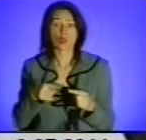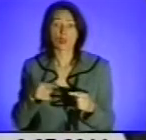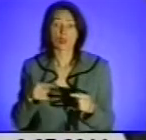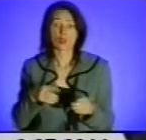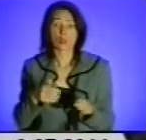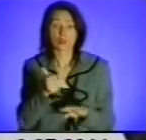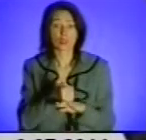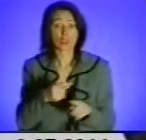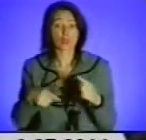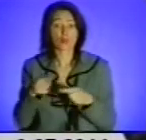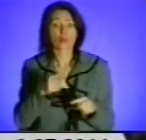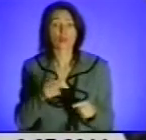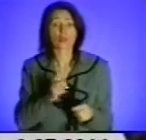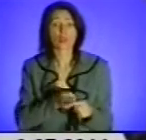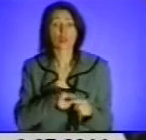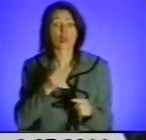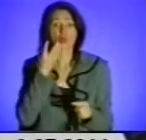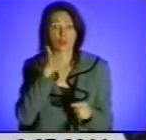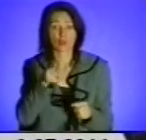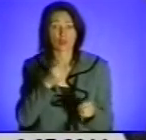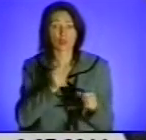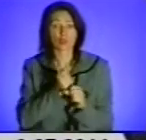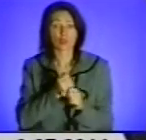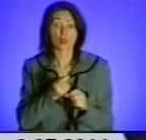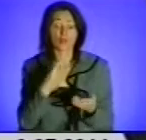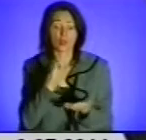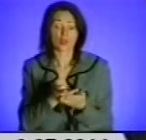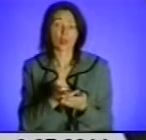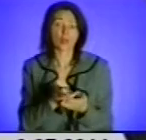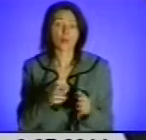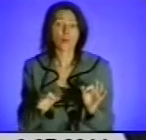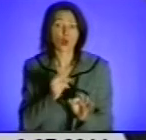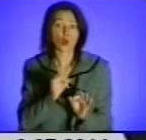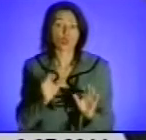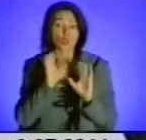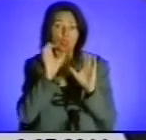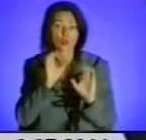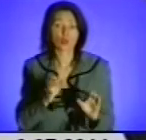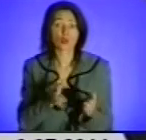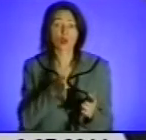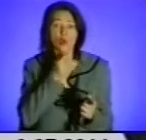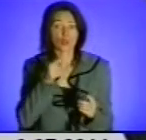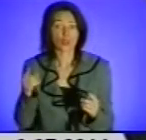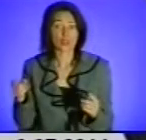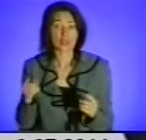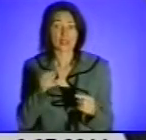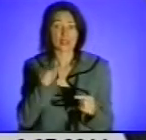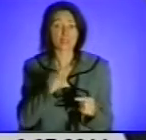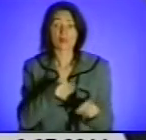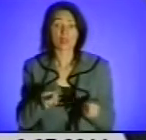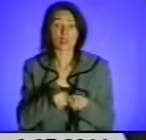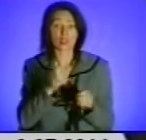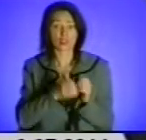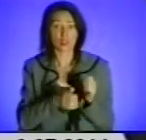стратегічний поворот, який, коли він зроблений, він виглядає абсолютно природнім, абсолютно закономірним, але в той же час з цим не так часто доводилося